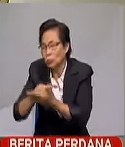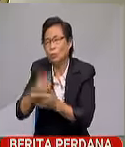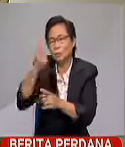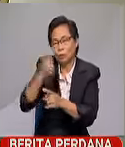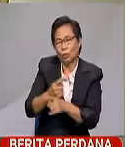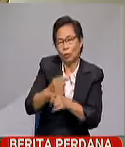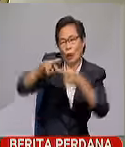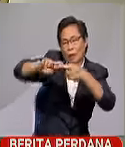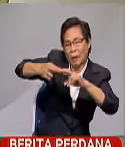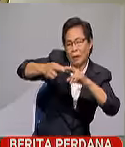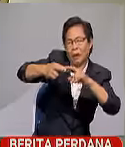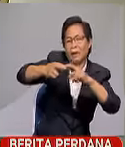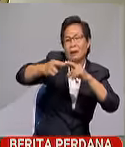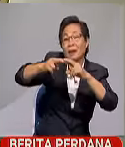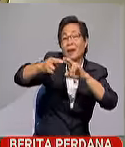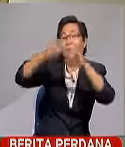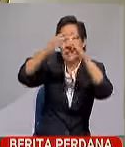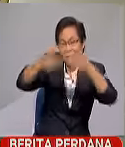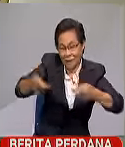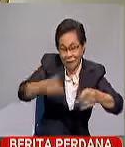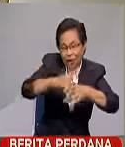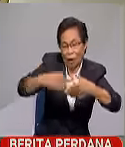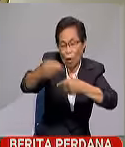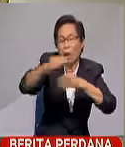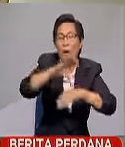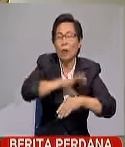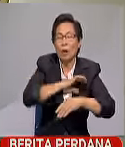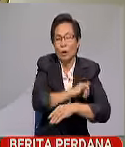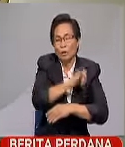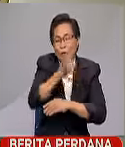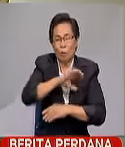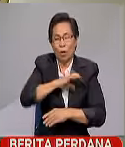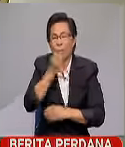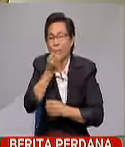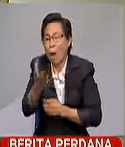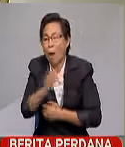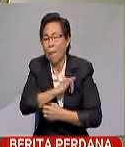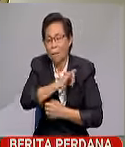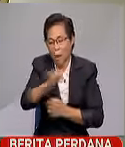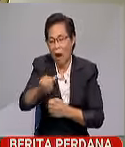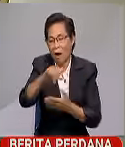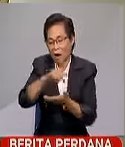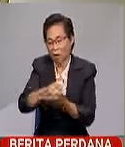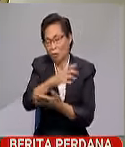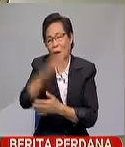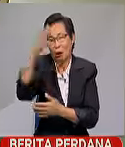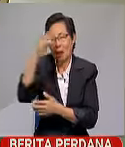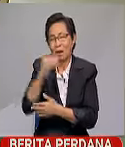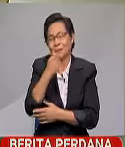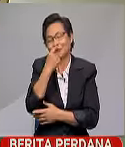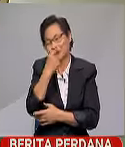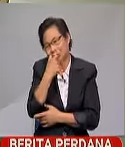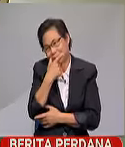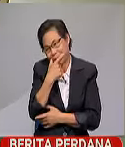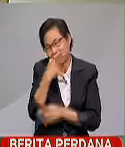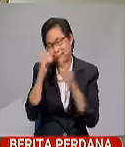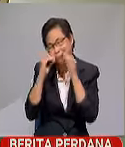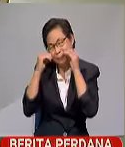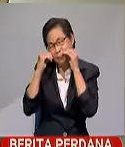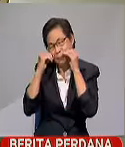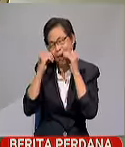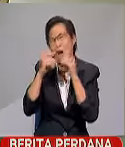sedang membaiki kereta di luar rumah. Polis menyatakan tujuan kehadiran mereka di kawasan tersebut. Lelaki tersebut tersenyum dan